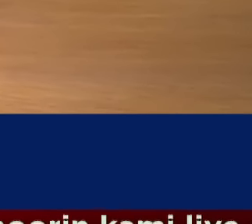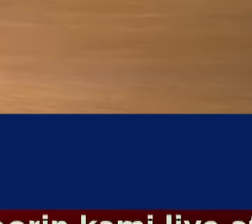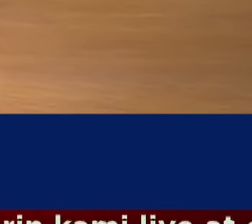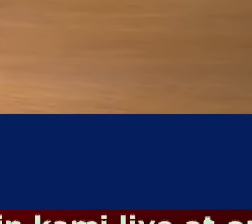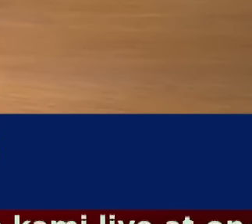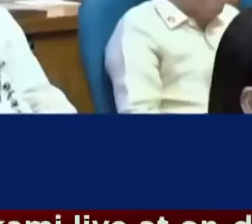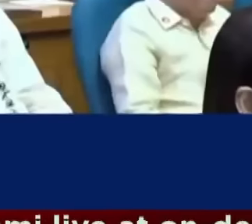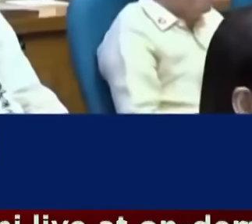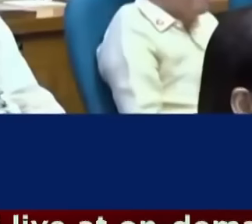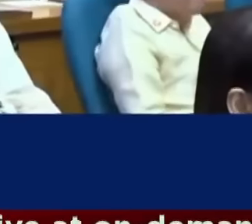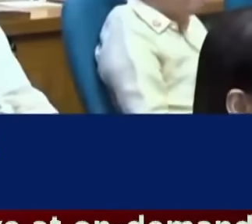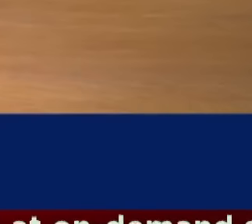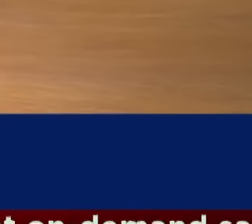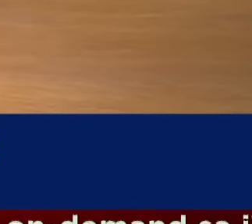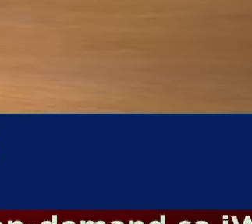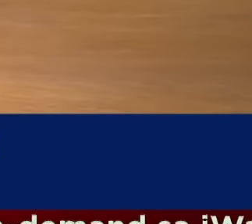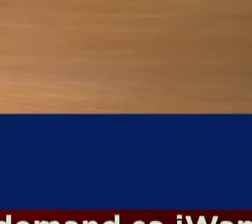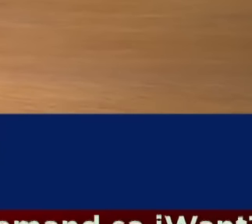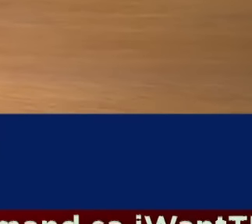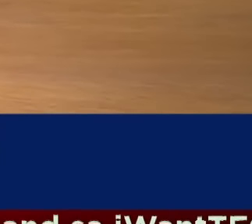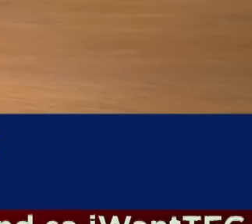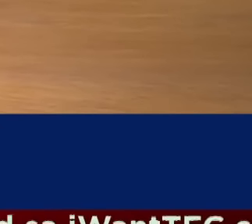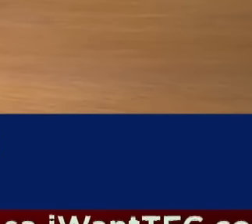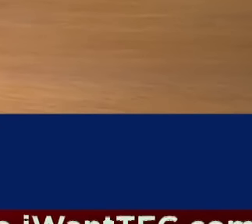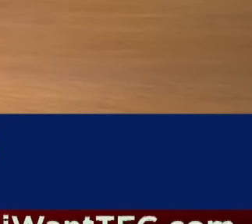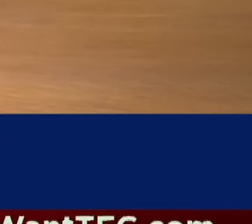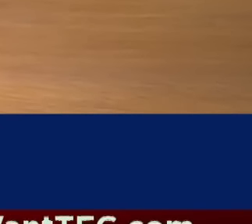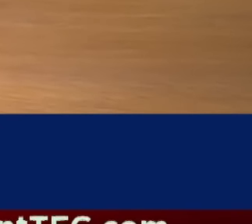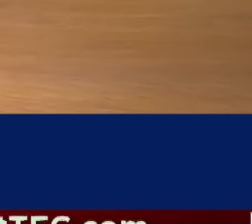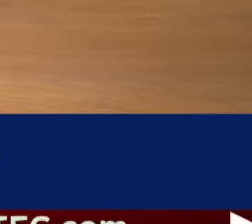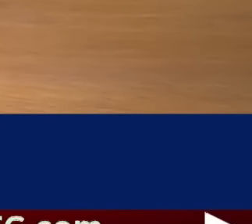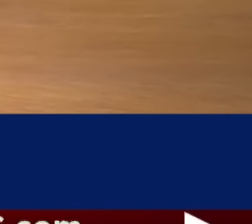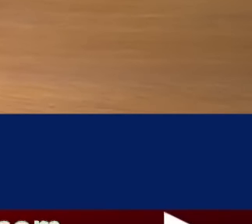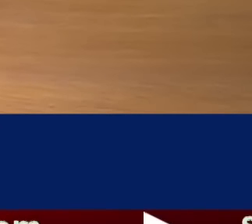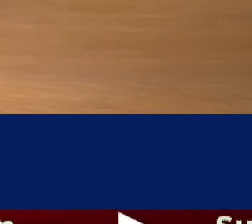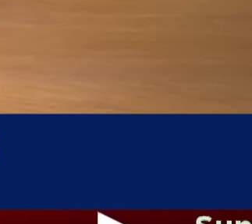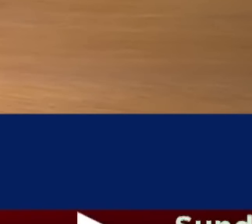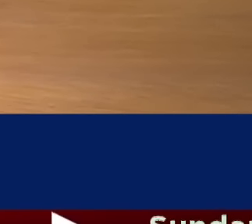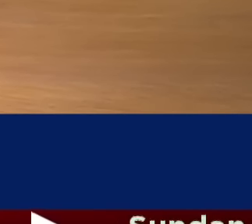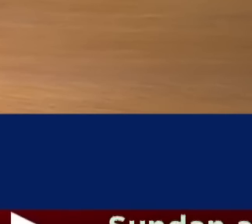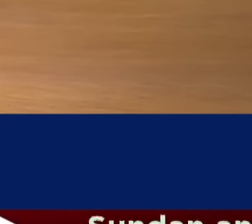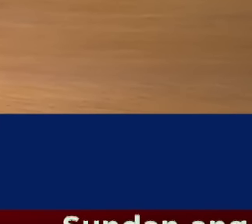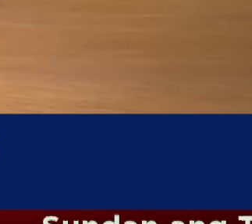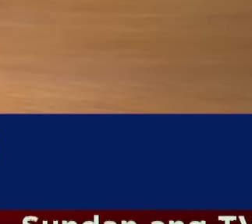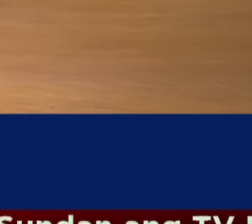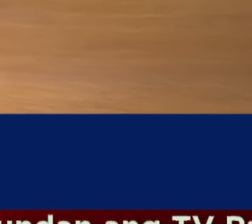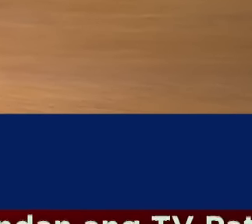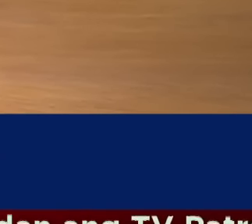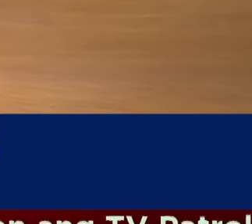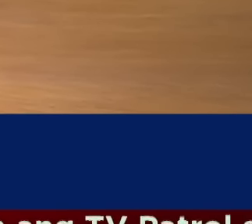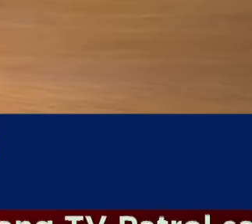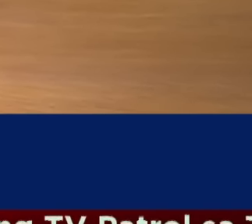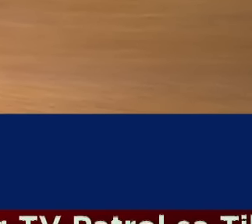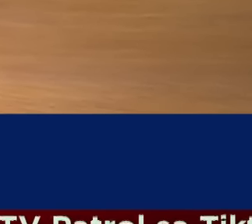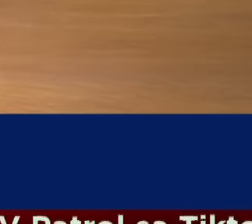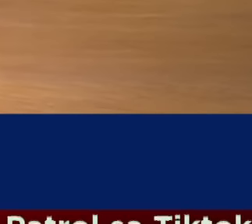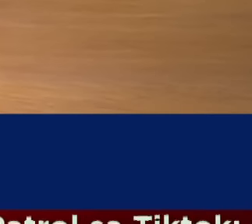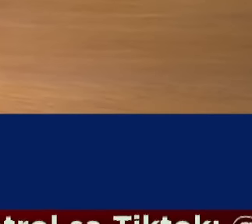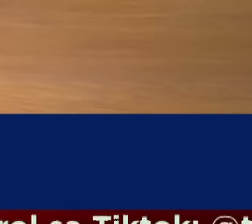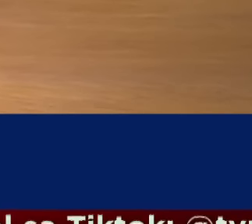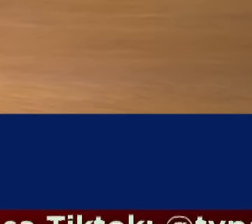international standards. Deserving and talented students without the financial capacity to attend school will not be left